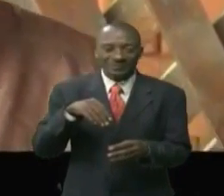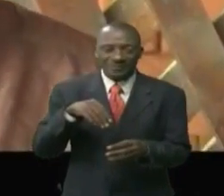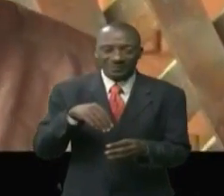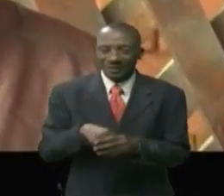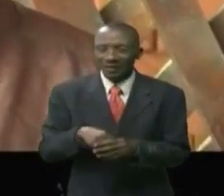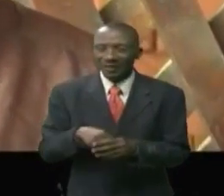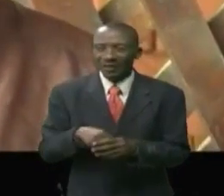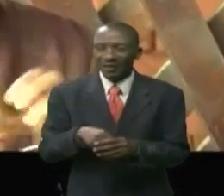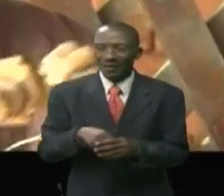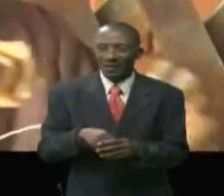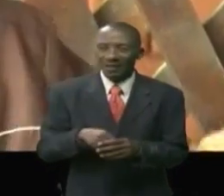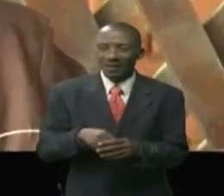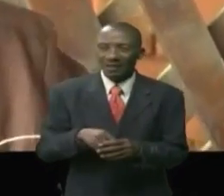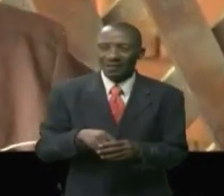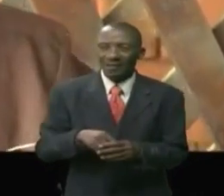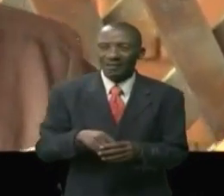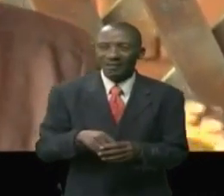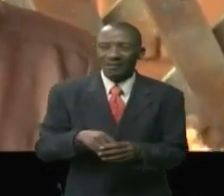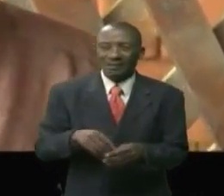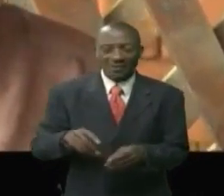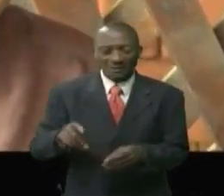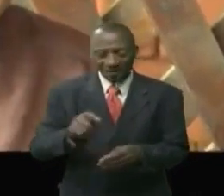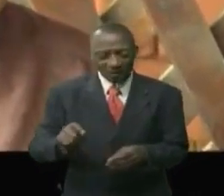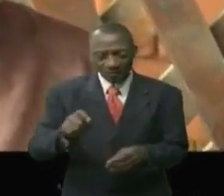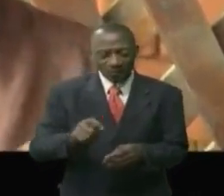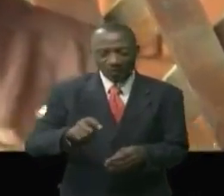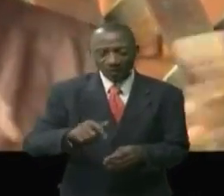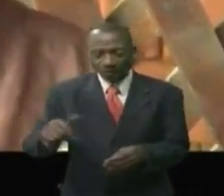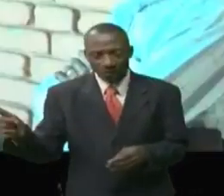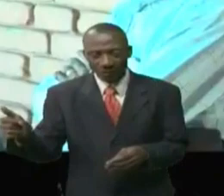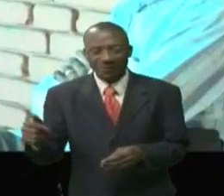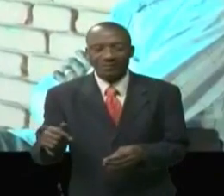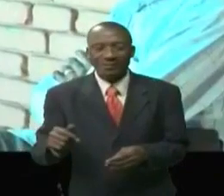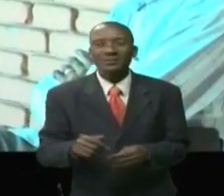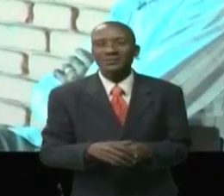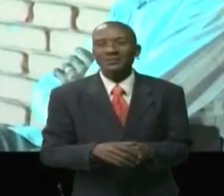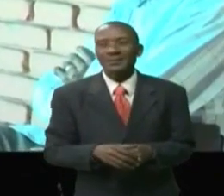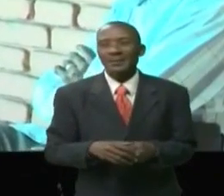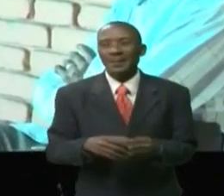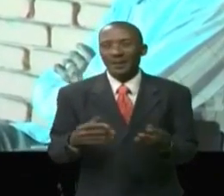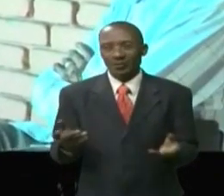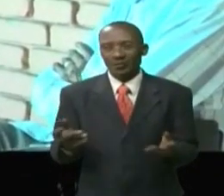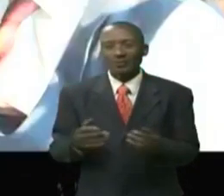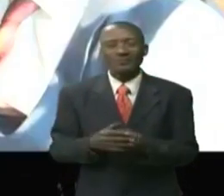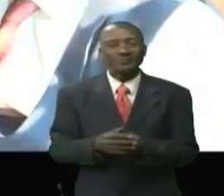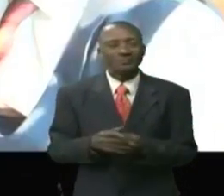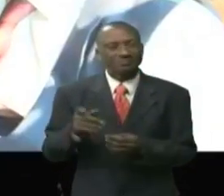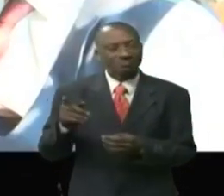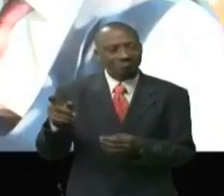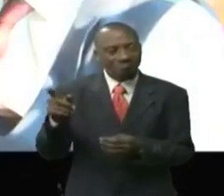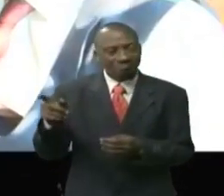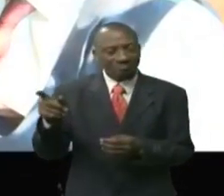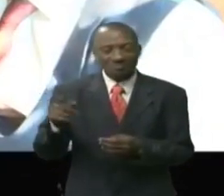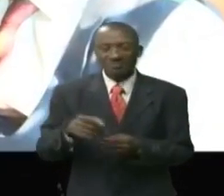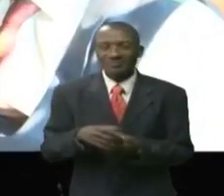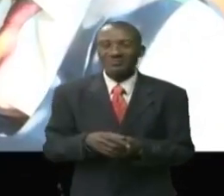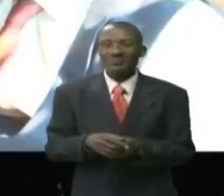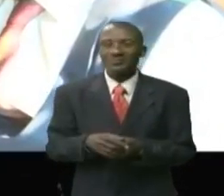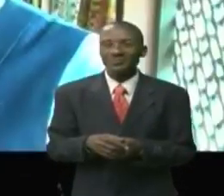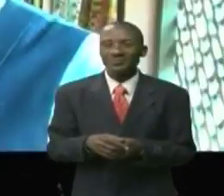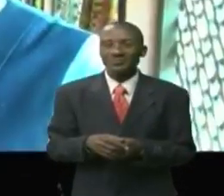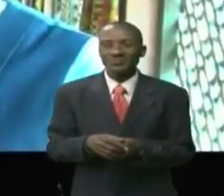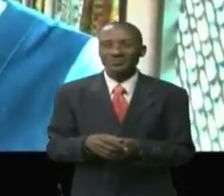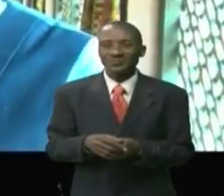de cette prestigieuse célébration a été faite lundi ici à Kinshasa par le comité organisateurs